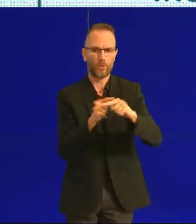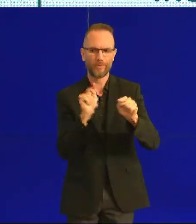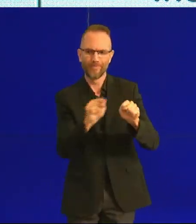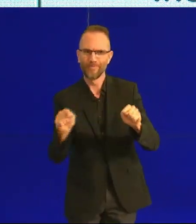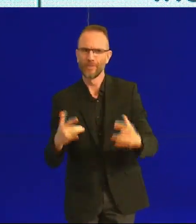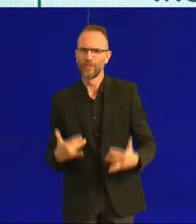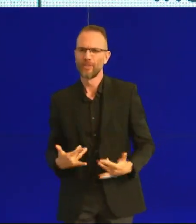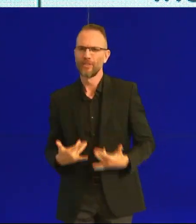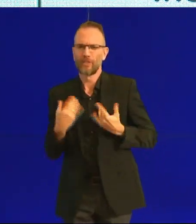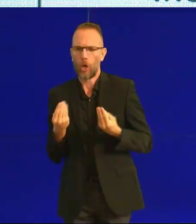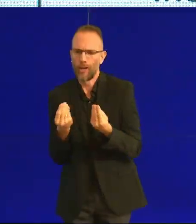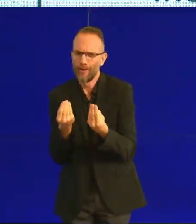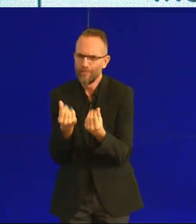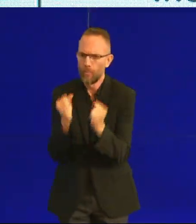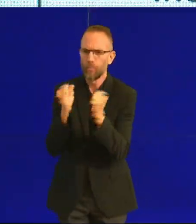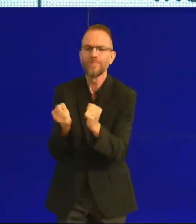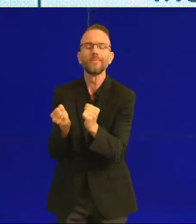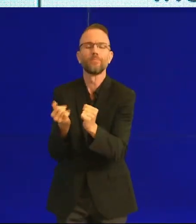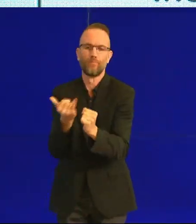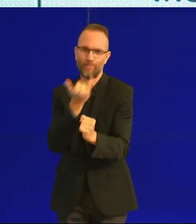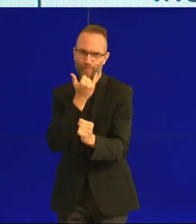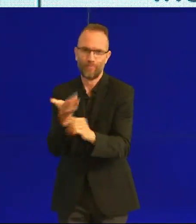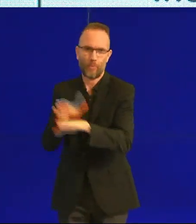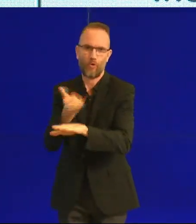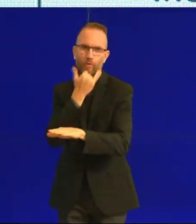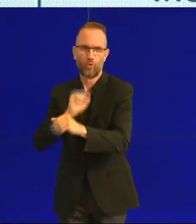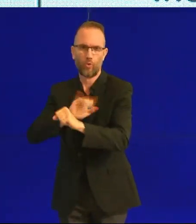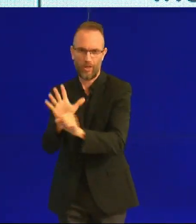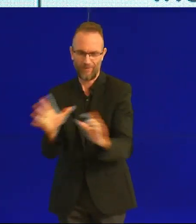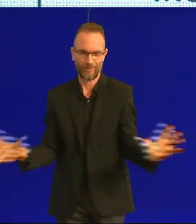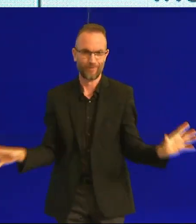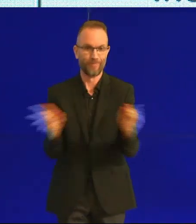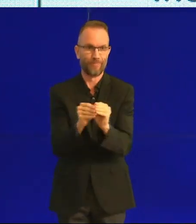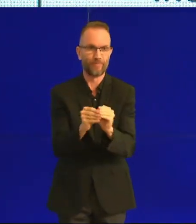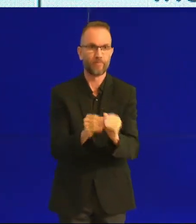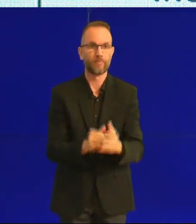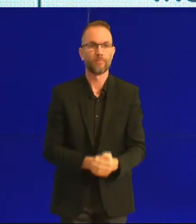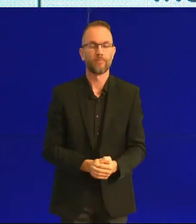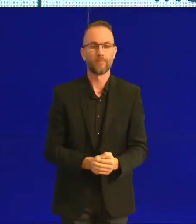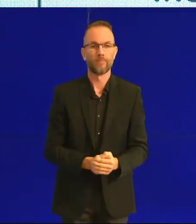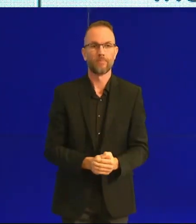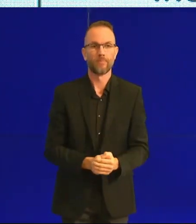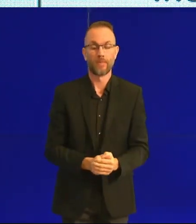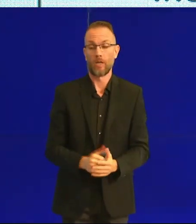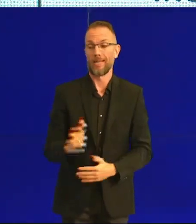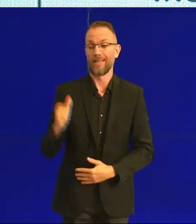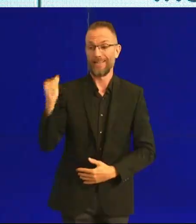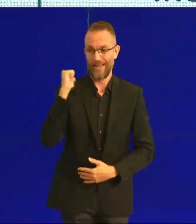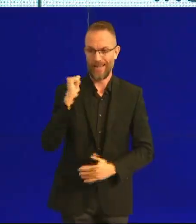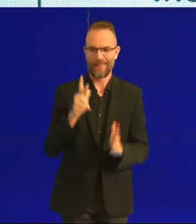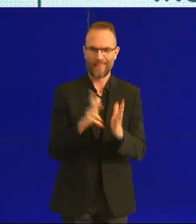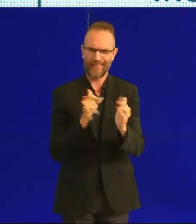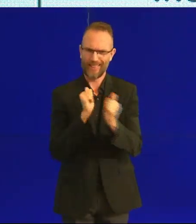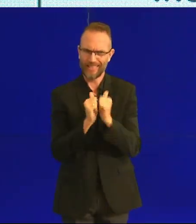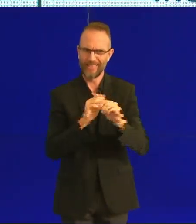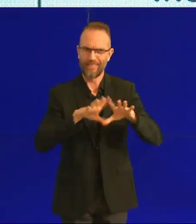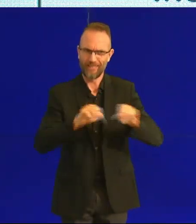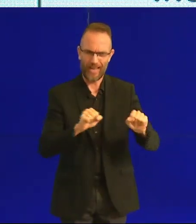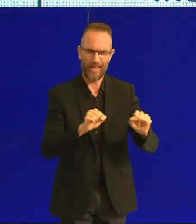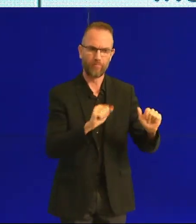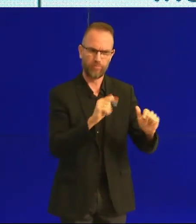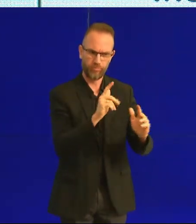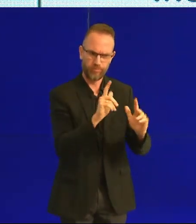la journée d'hier 2081 tests ont été réalisés dans les réseaux de laboratoires de biologie clinique